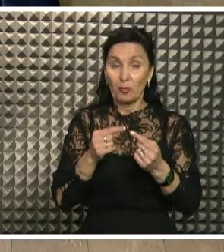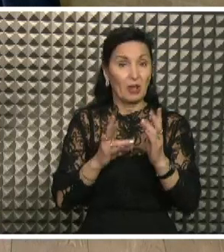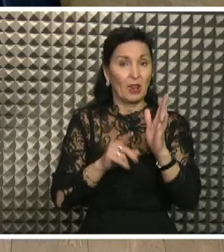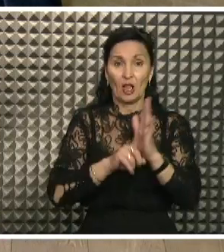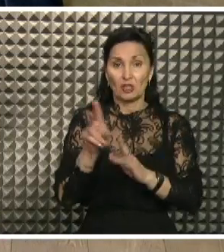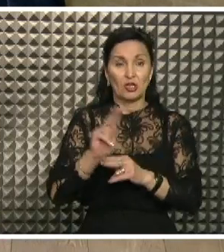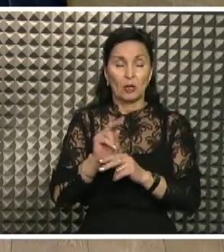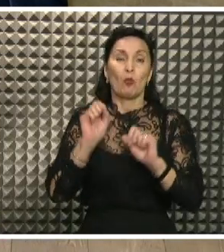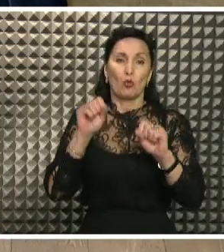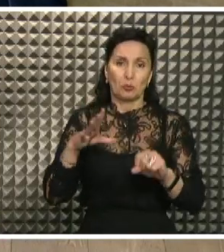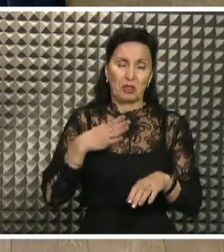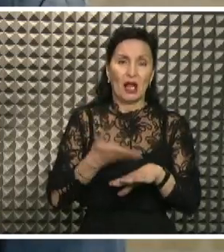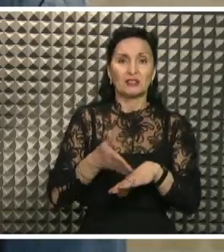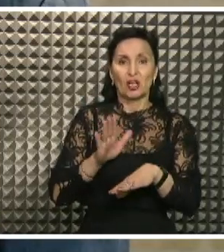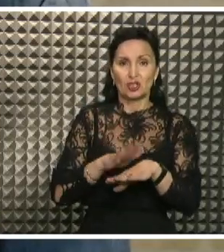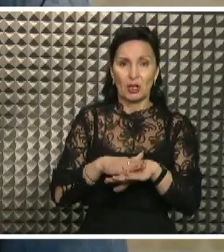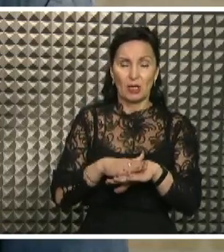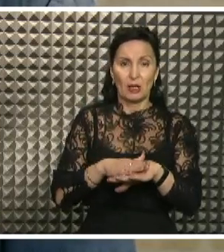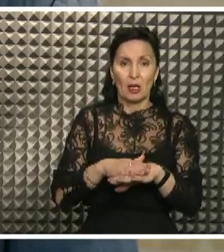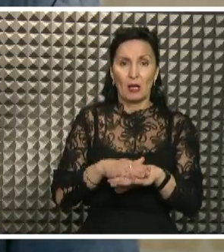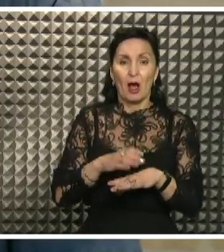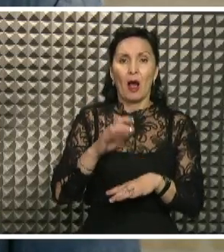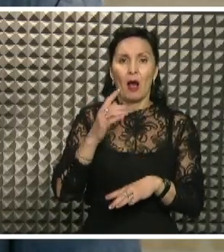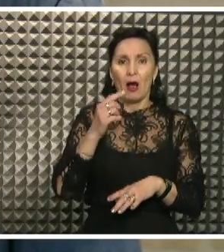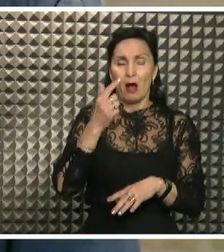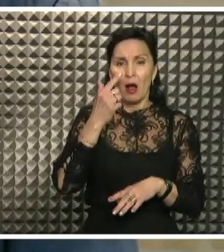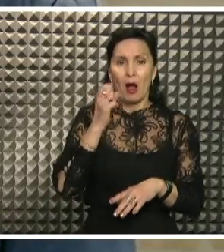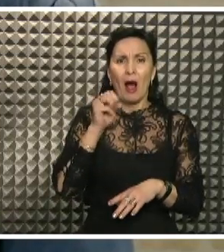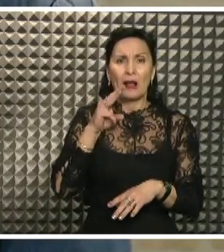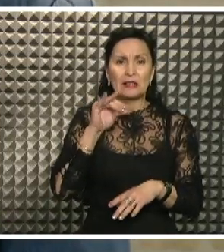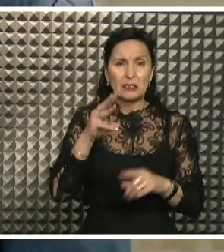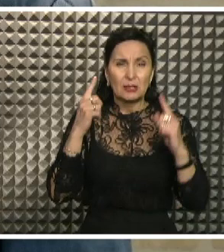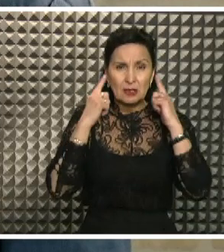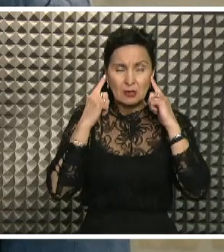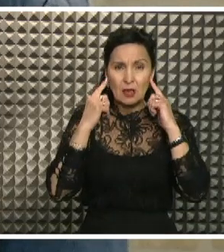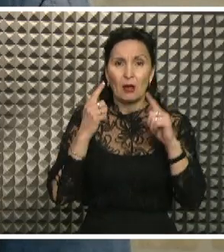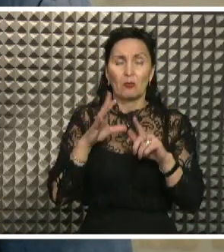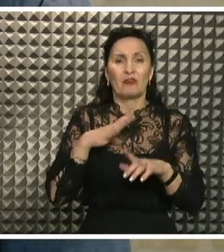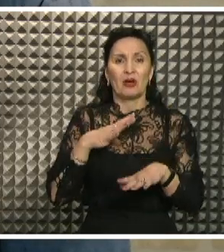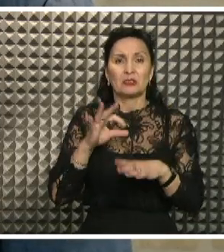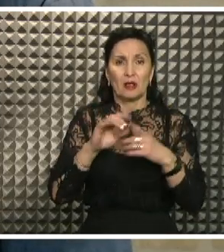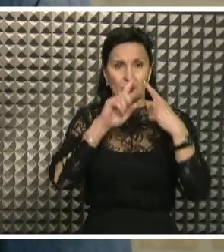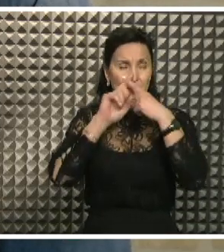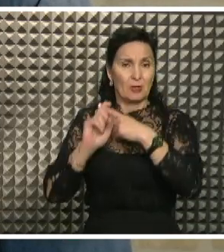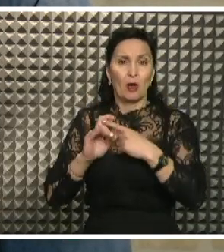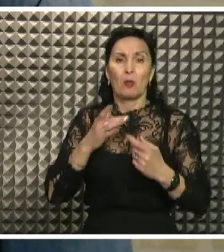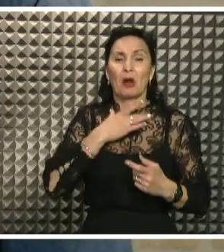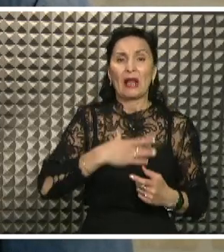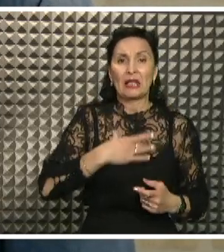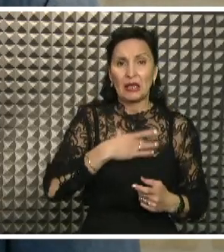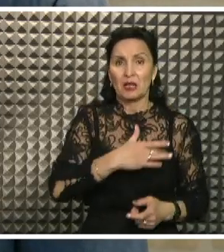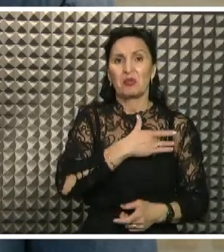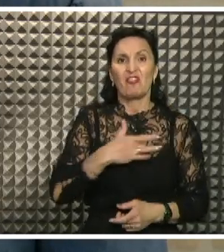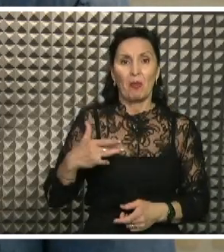лечение, может быть осложнение. То есть либо ранние – это отиты, синуситы, либо поздние – это бронхиты,